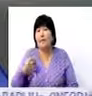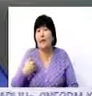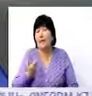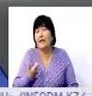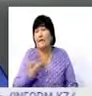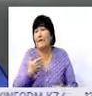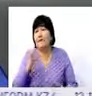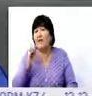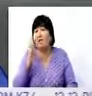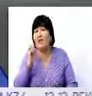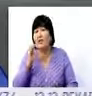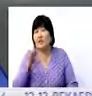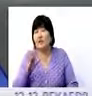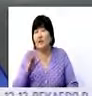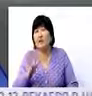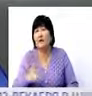полезных веществ,